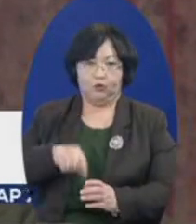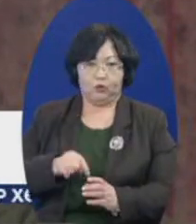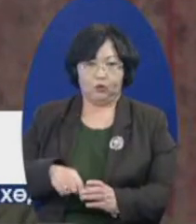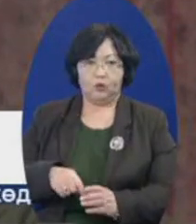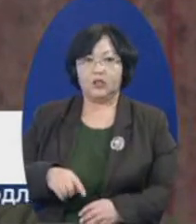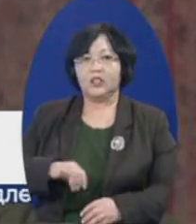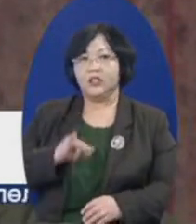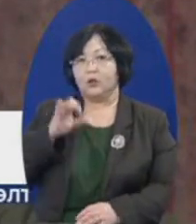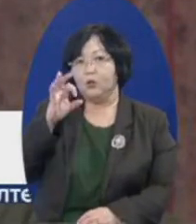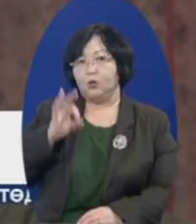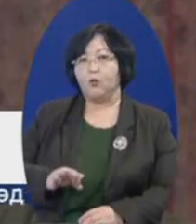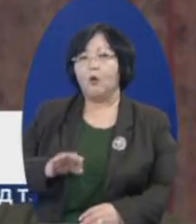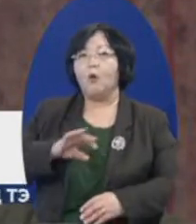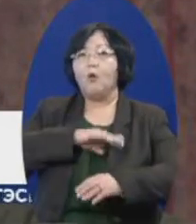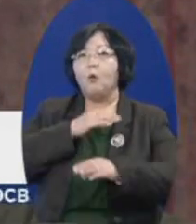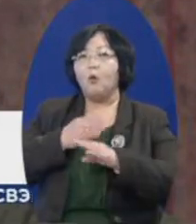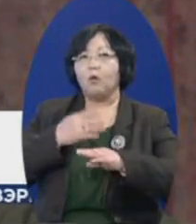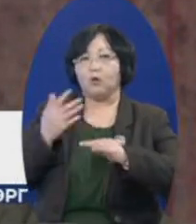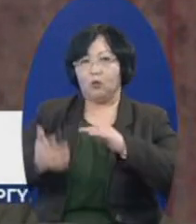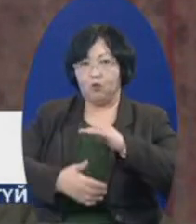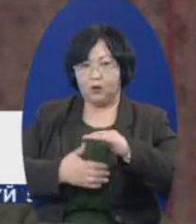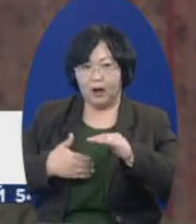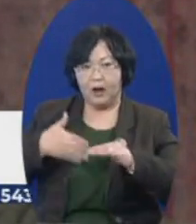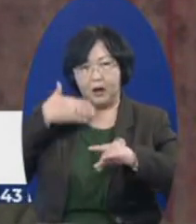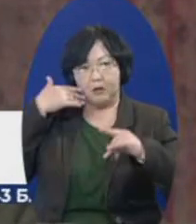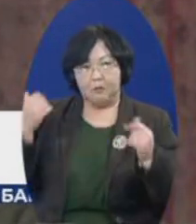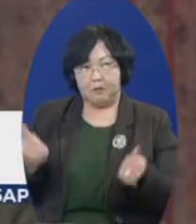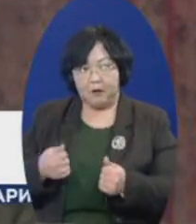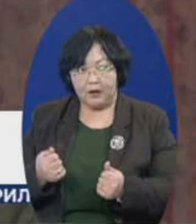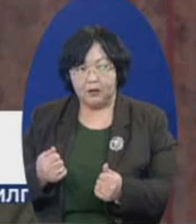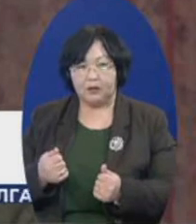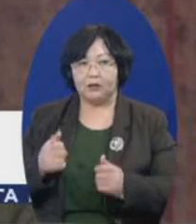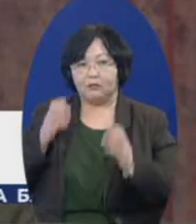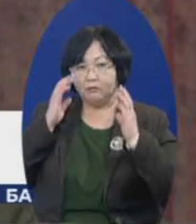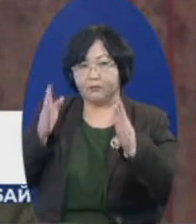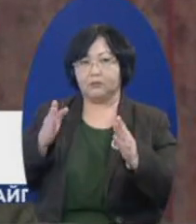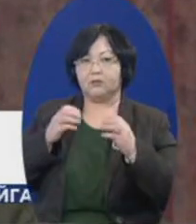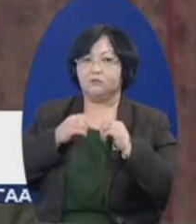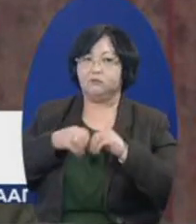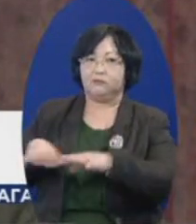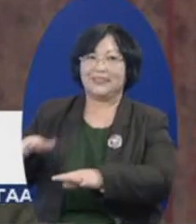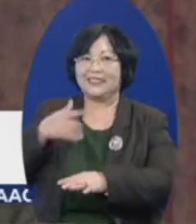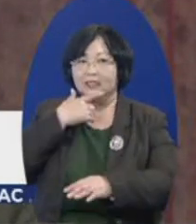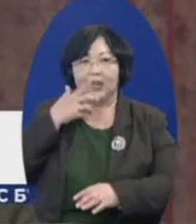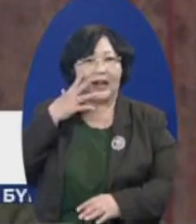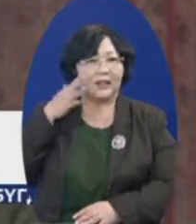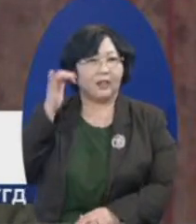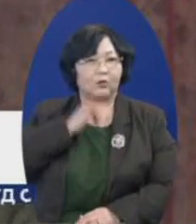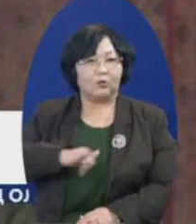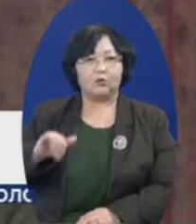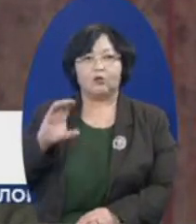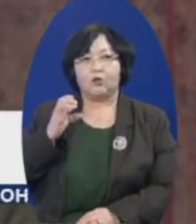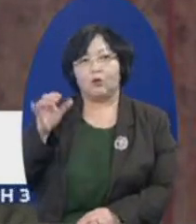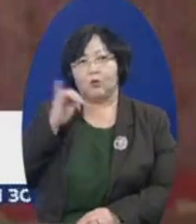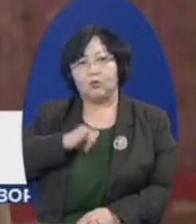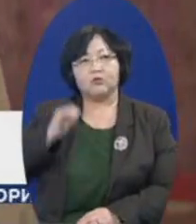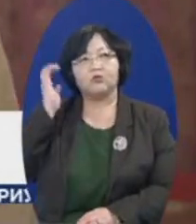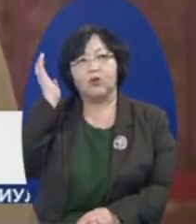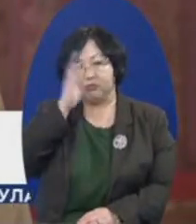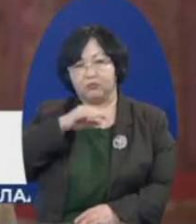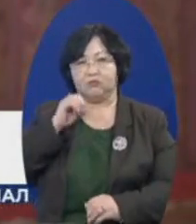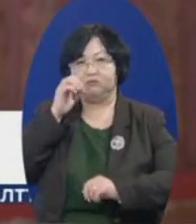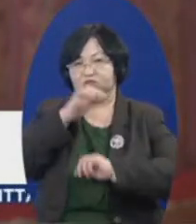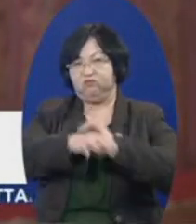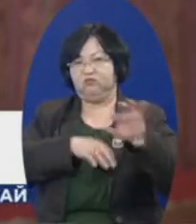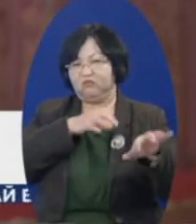уул уурхай гэдэг юм уу аль эсвэл удаас гарч малаа малгалаа малгах хэмжээнд орсон. Эсвэл бүр гадагшаа гараад тослонгос болсон байх жишээтэй. За